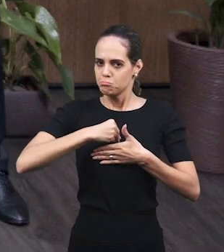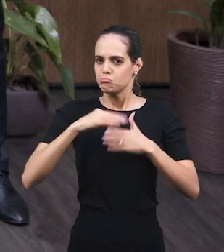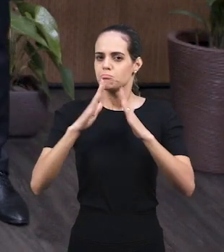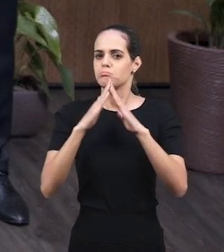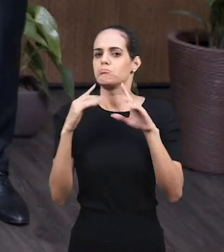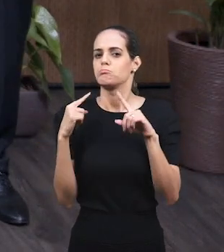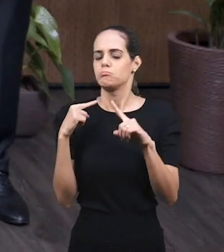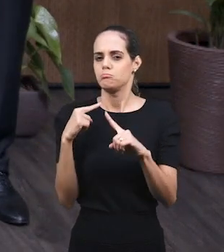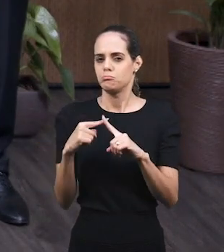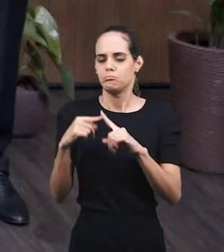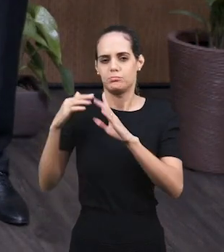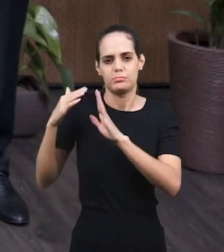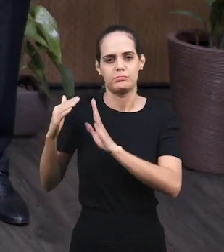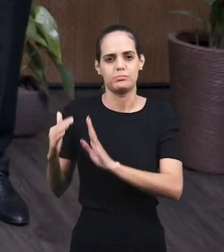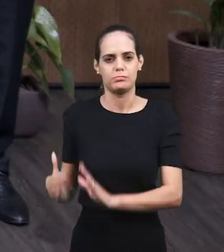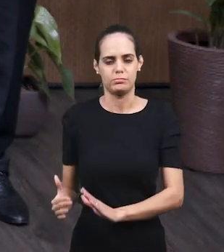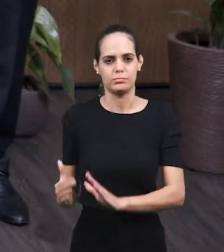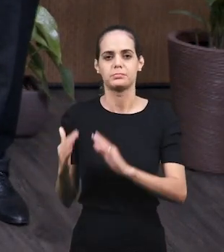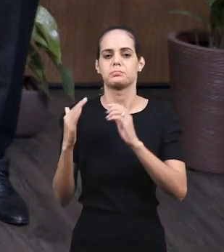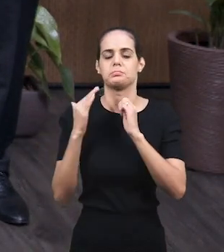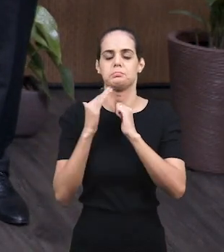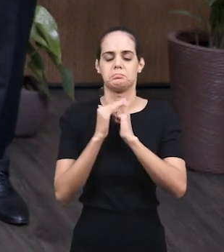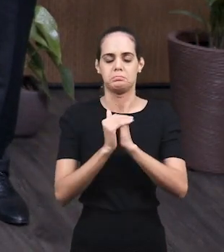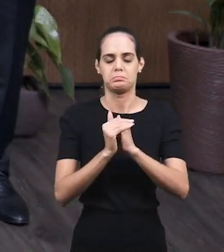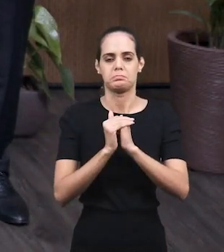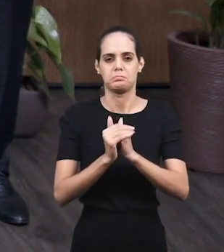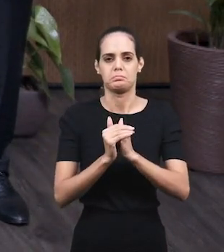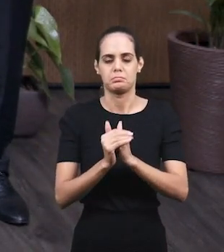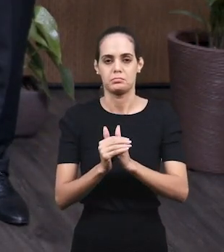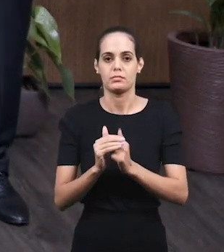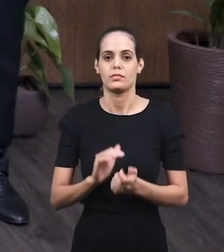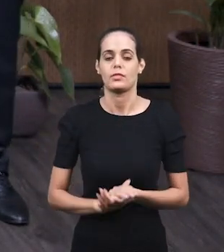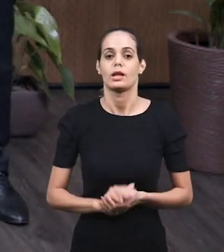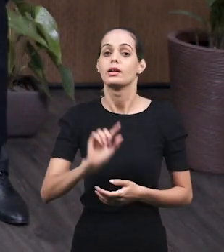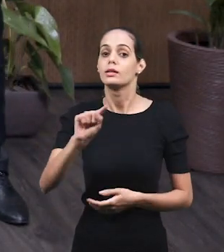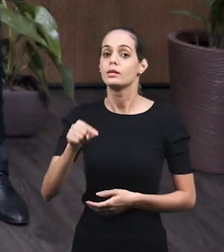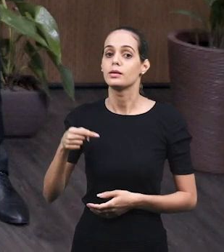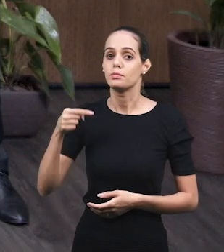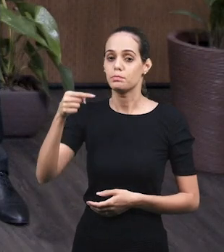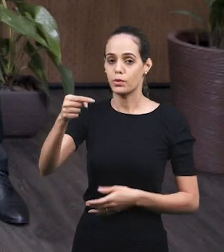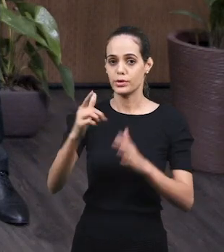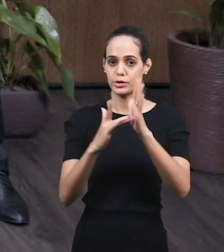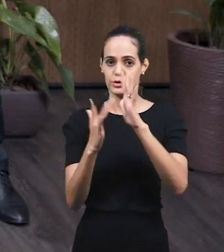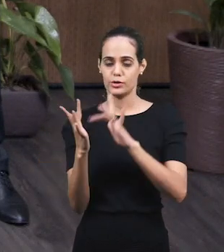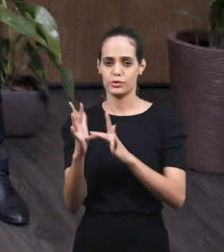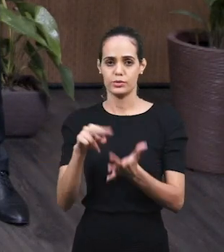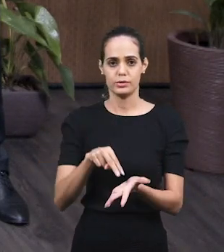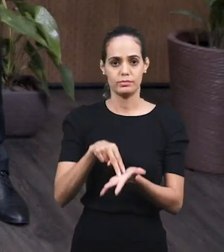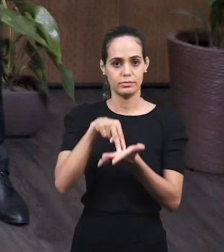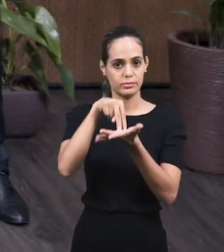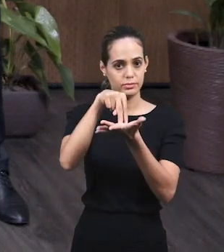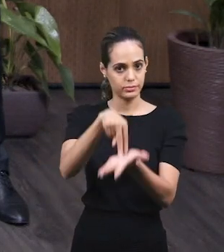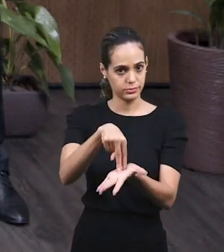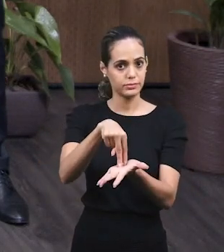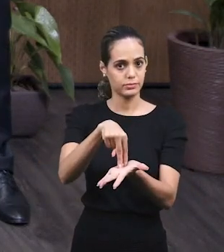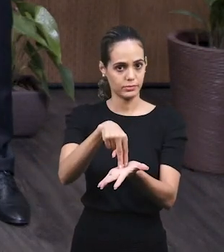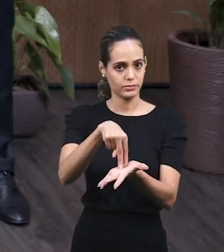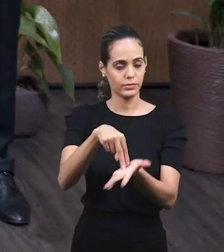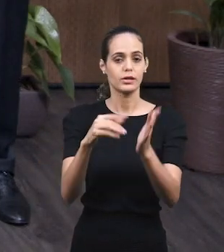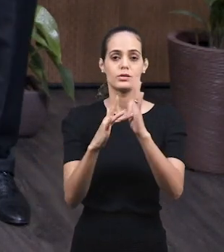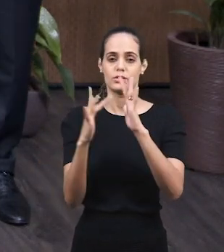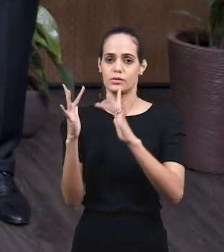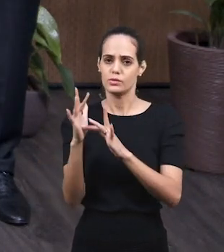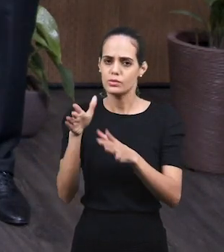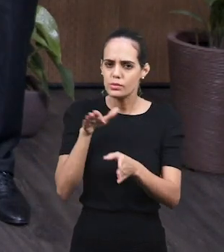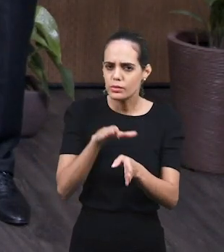frères, au sein de l'Église du Seigneur, à l'intérieur de la vie de l'Église. Amen. Après